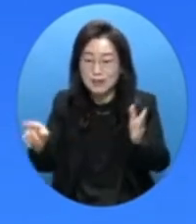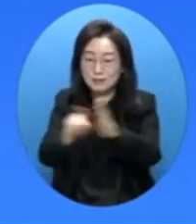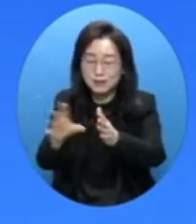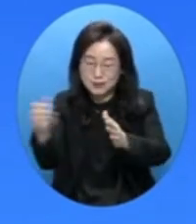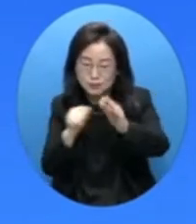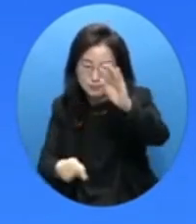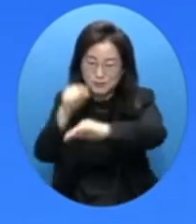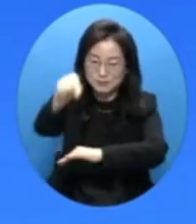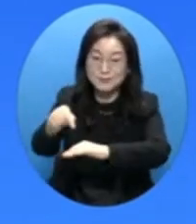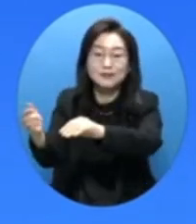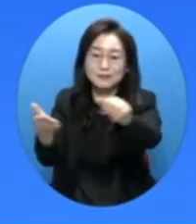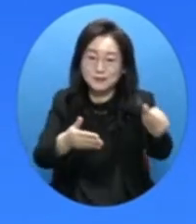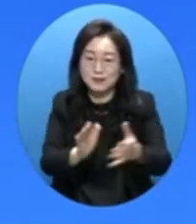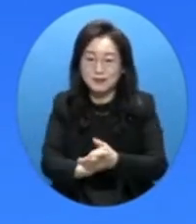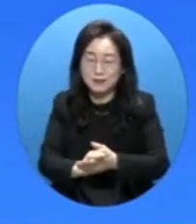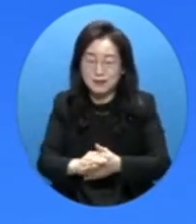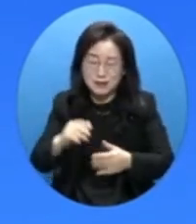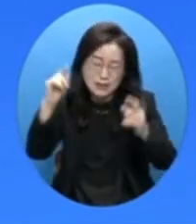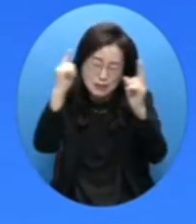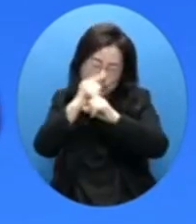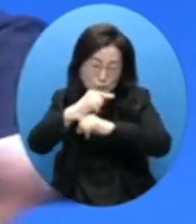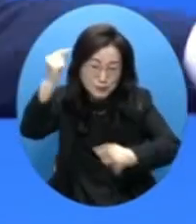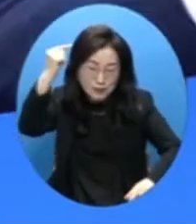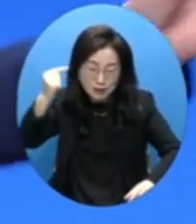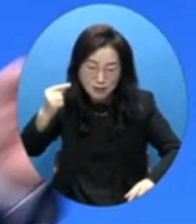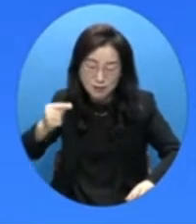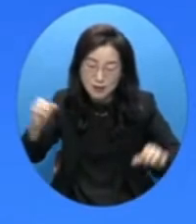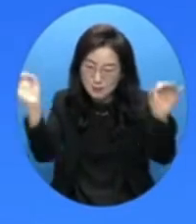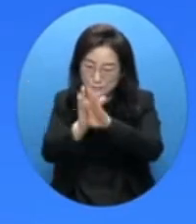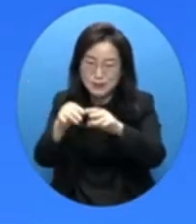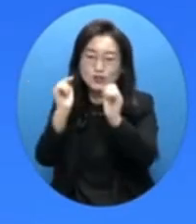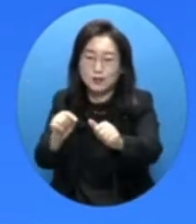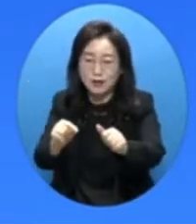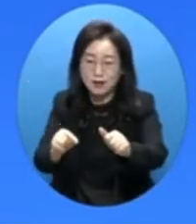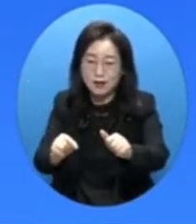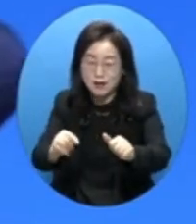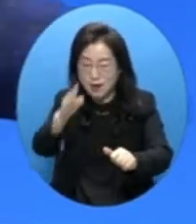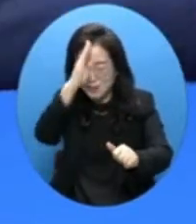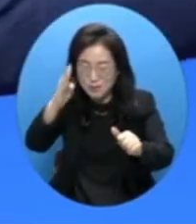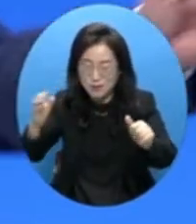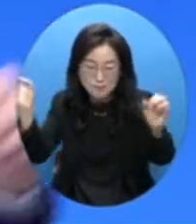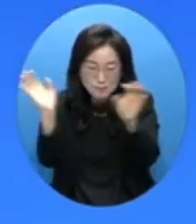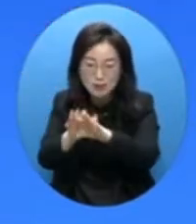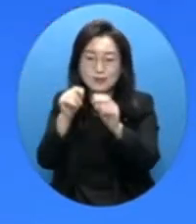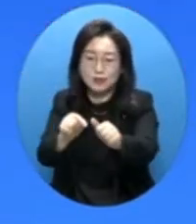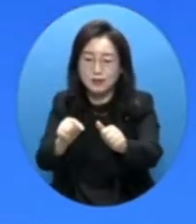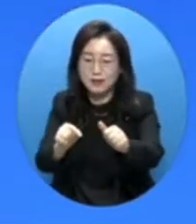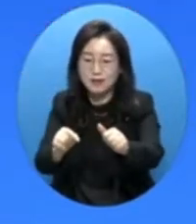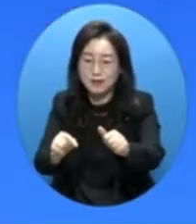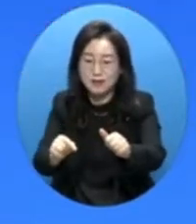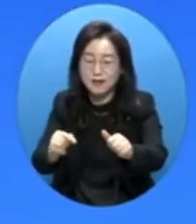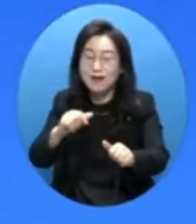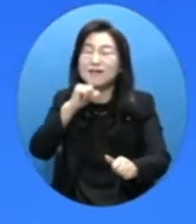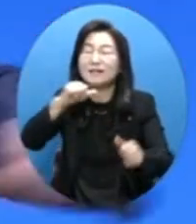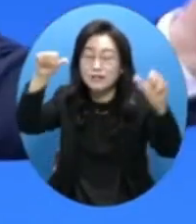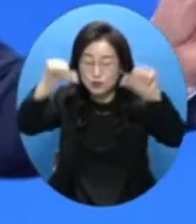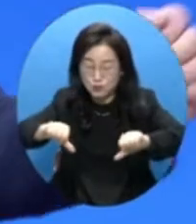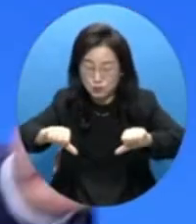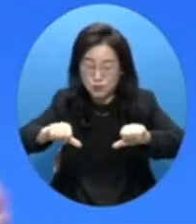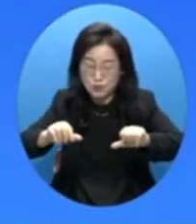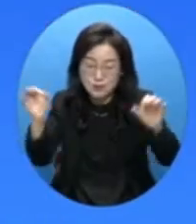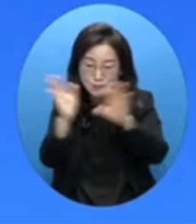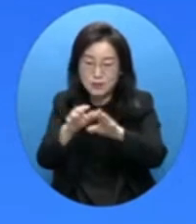믿음으로 건너가시기 바랍니다 부정인 생강의 요단강 갈라질지어다 질병에 얻어가면 갈라질지어다 가는가 저주의 여당은